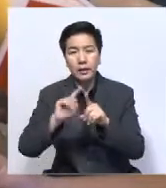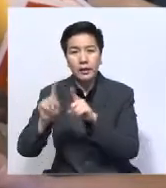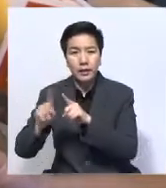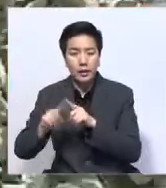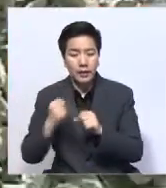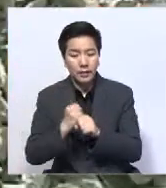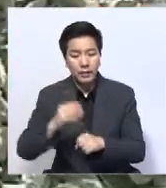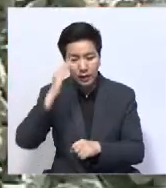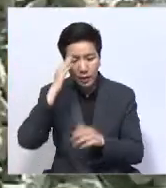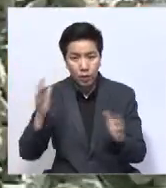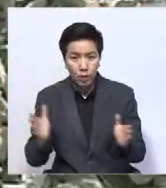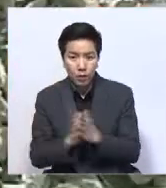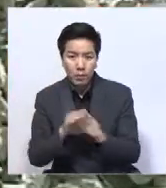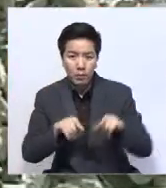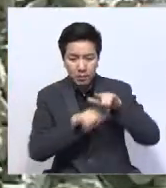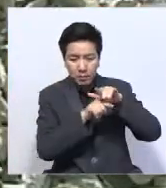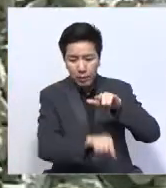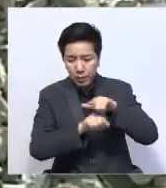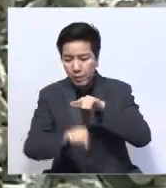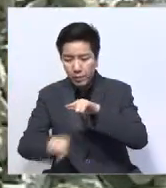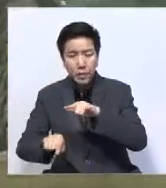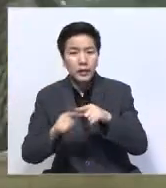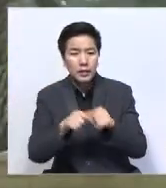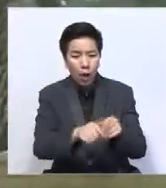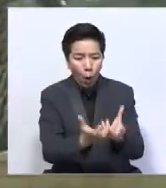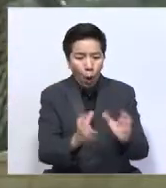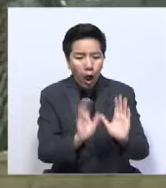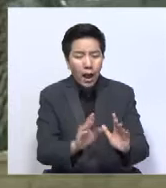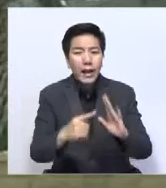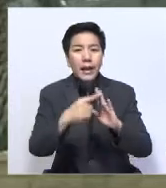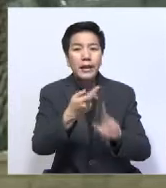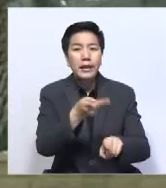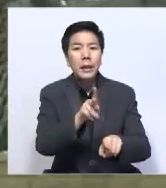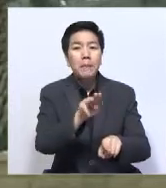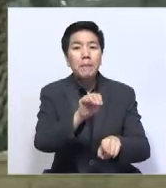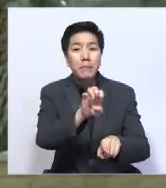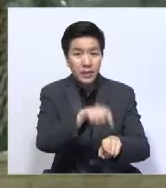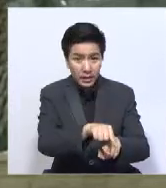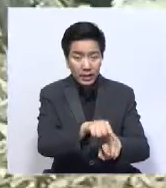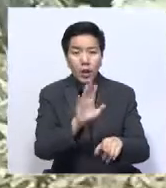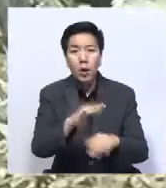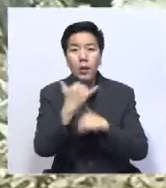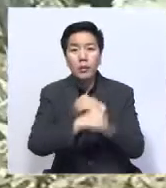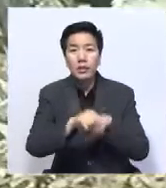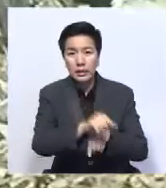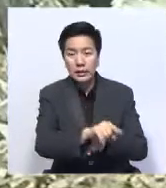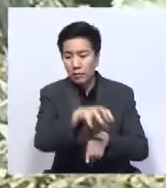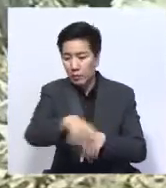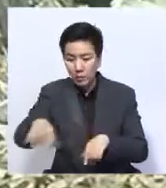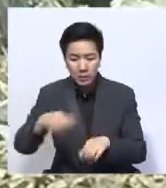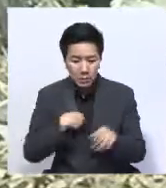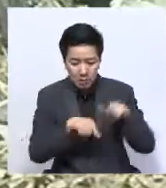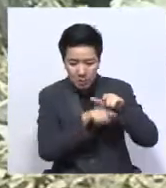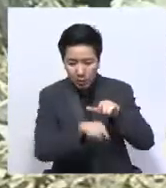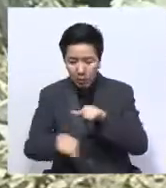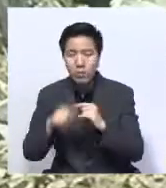ปฏิบัติการทางทหารโจมตีเป้าหมายที่คาดว่าเป็นคลังเก็บอาวุธเคมีของกองทัพซีเรียในประเทศซีเรียนะครับว่าข